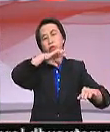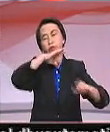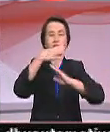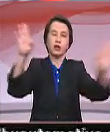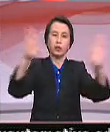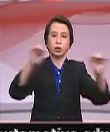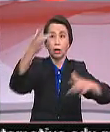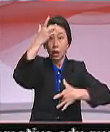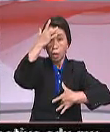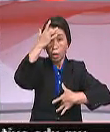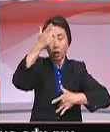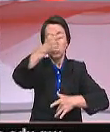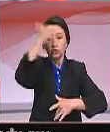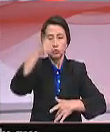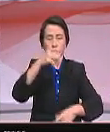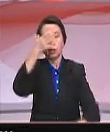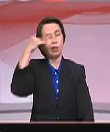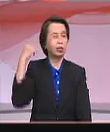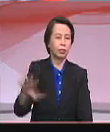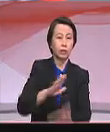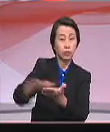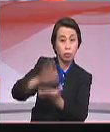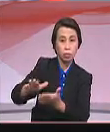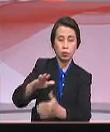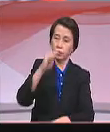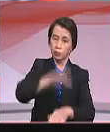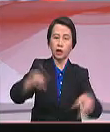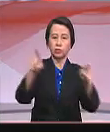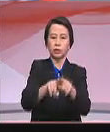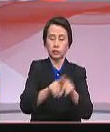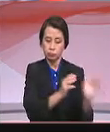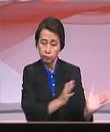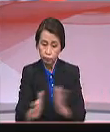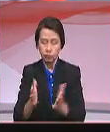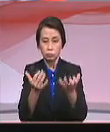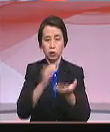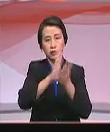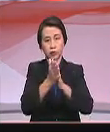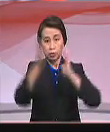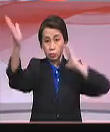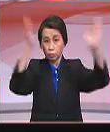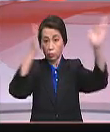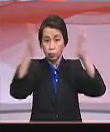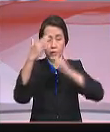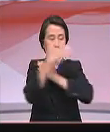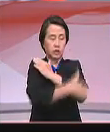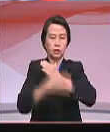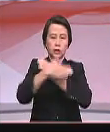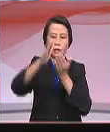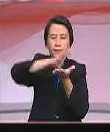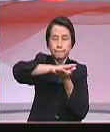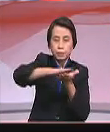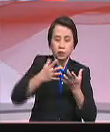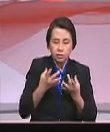dan penyakit akibat pengabaian kebersihan. Dalam masa sama, merealisasikan hasrat menjadikan Malaysia sebagai negara